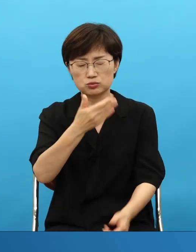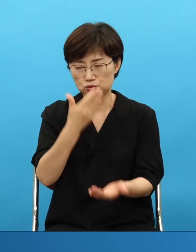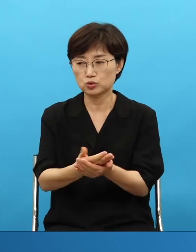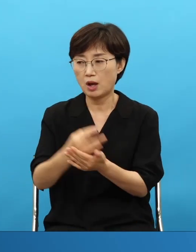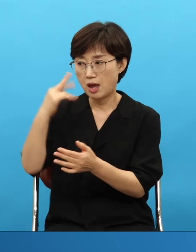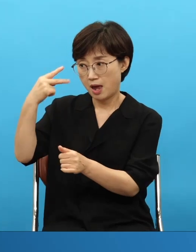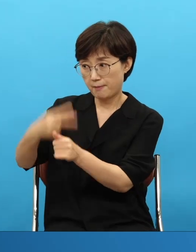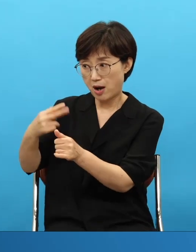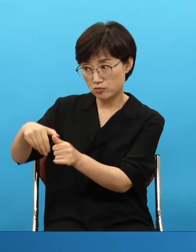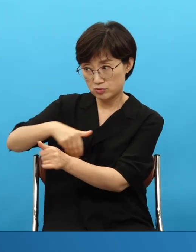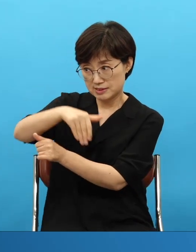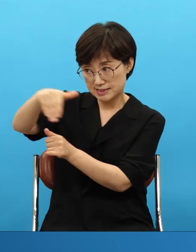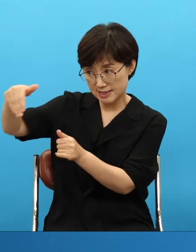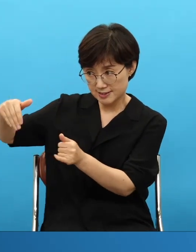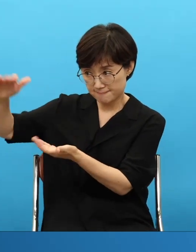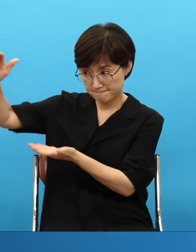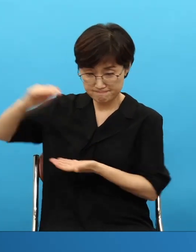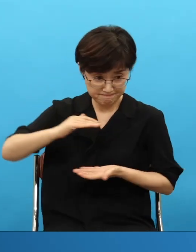是推击鼓做的好像看起来很小却非常重要。